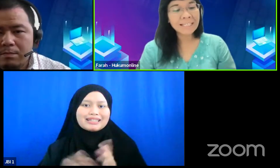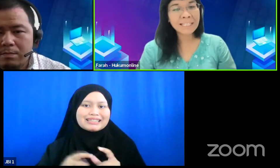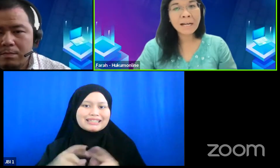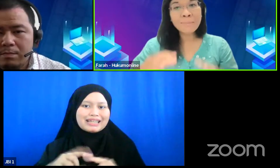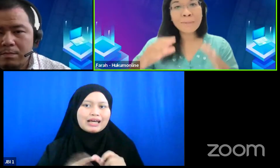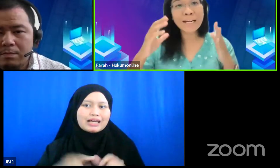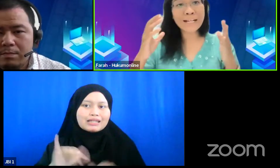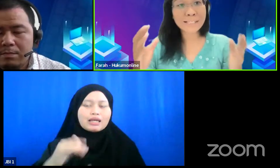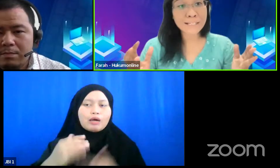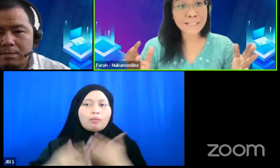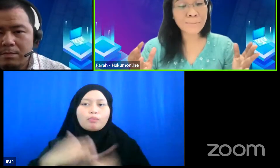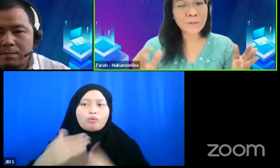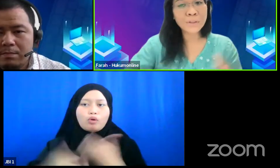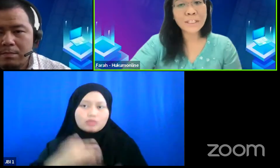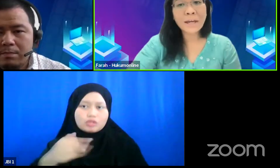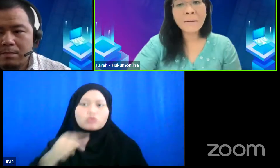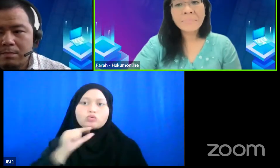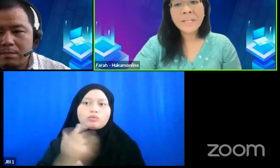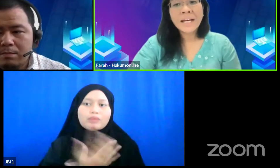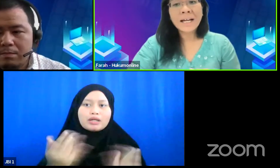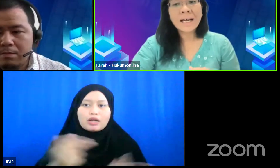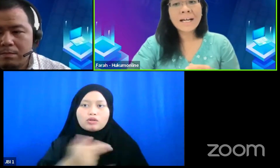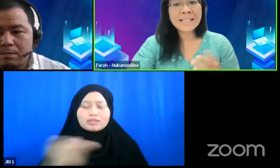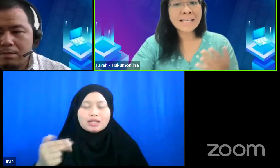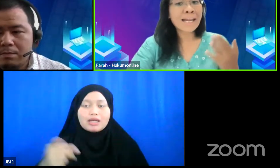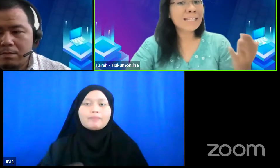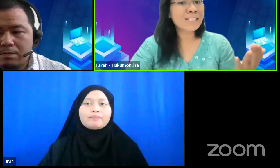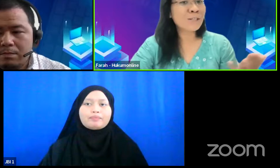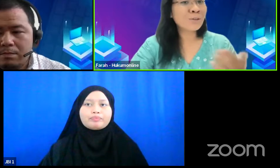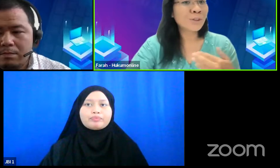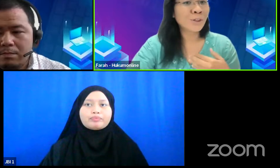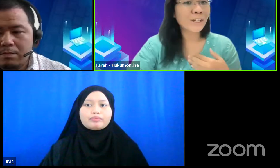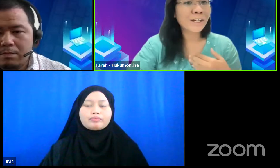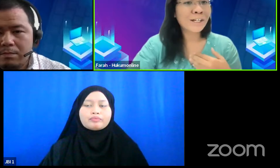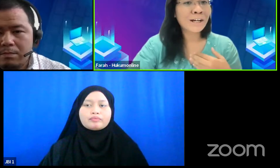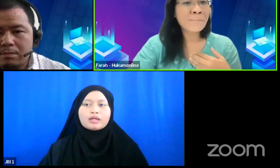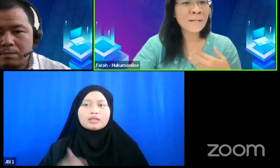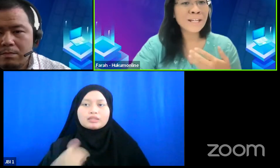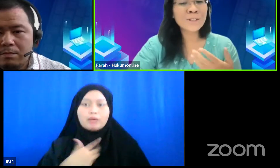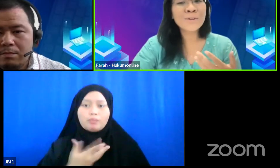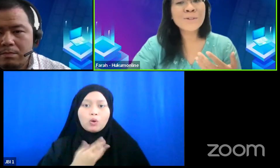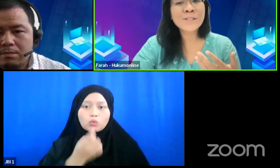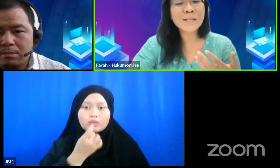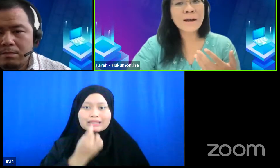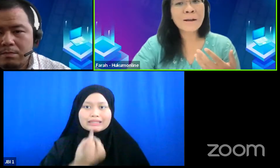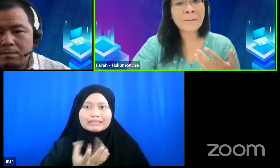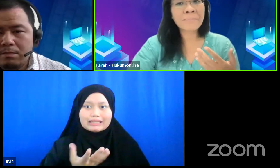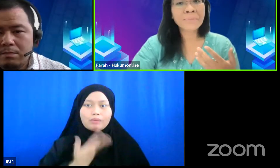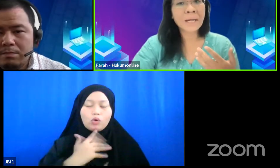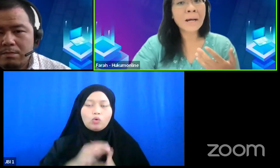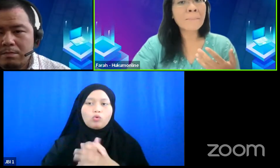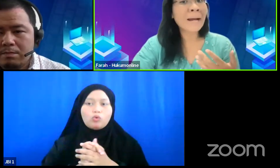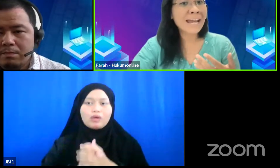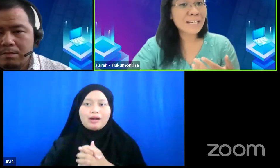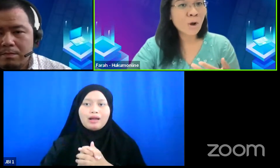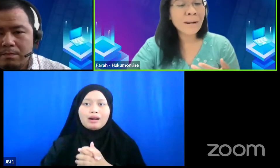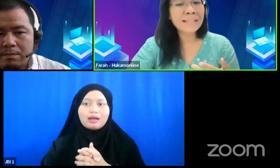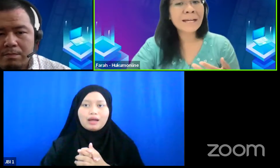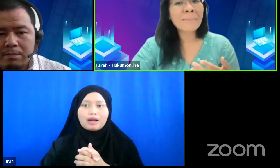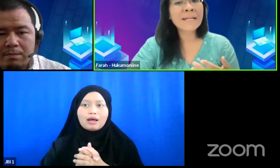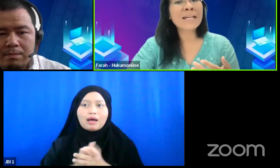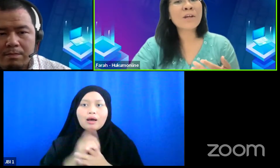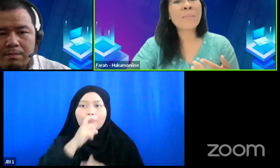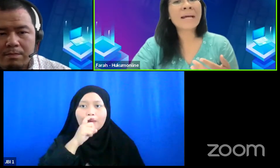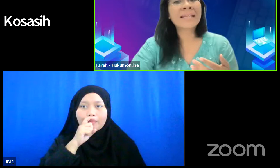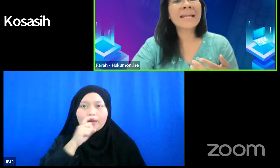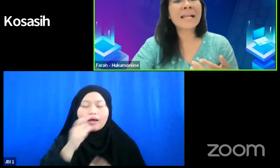Nah kita akan bergerak ke sesi berikutnya saya izin untuk eh mengintrodusir m Pak Dani